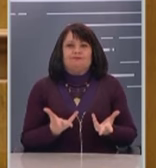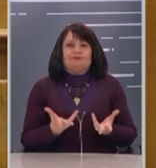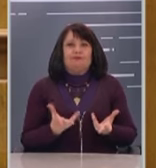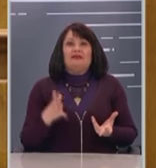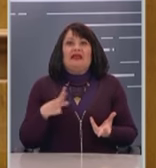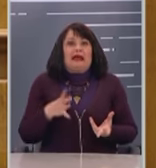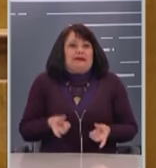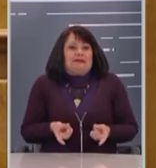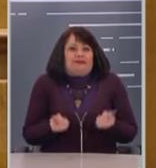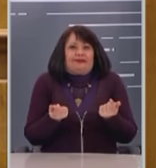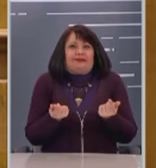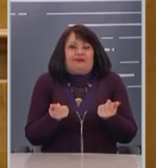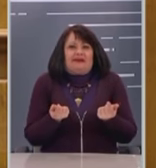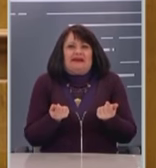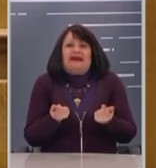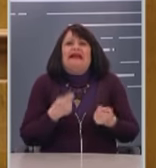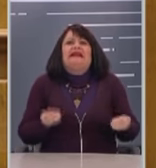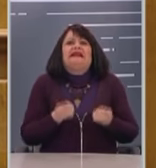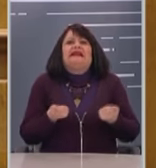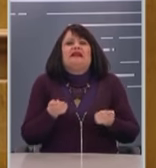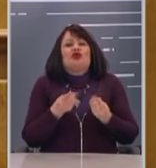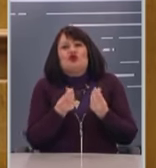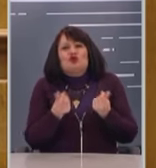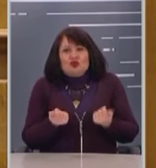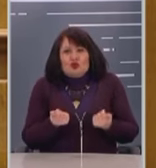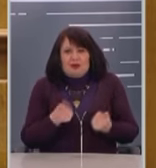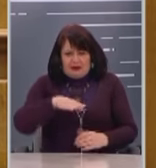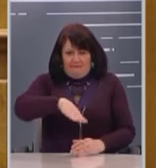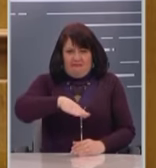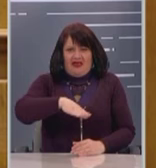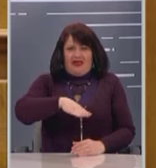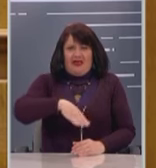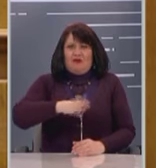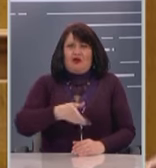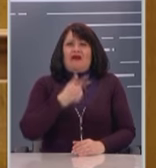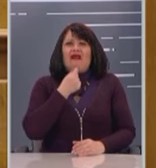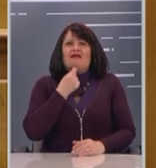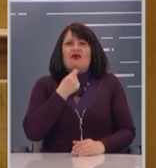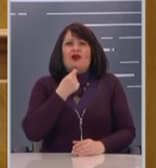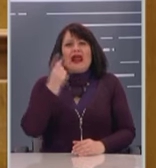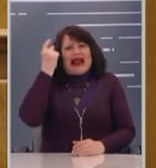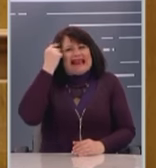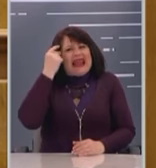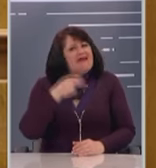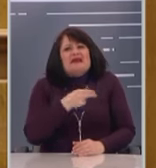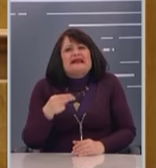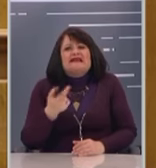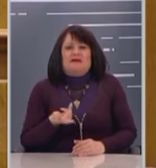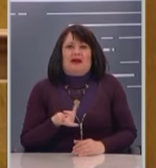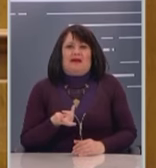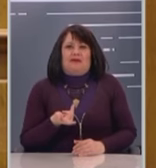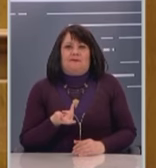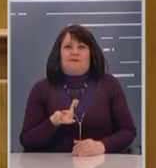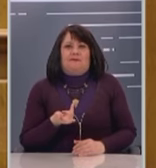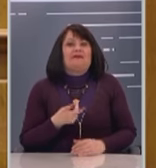ξεφύγετε καταφεύγετε σε μία τακτική που ακόμα και ένα μικρό παιδί μπορεί πολύ εύκολα να την αποκωδικοποιήσει. Είναι